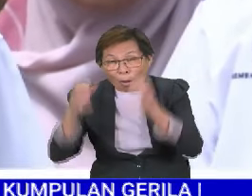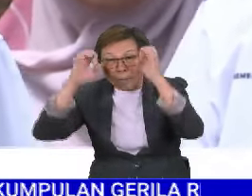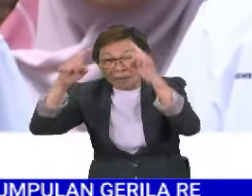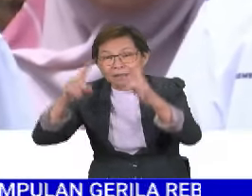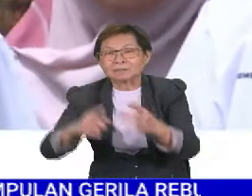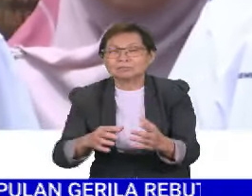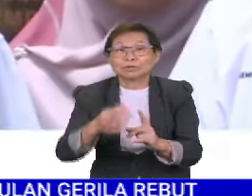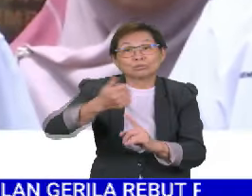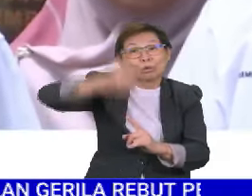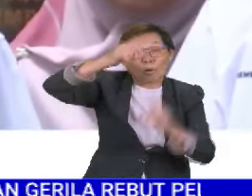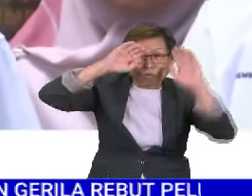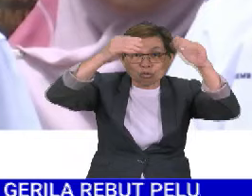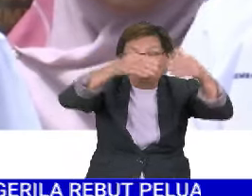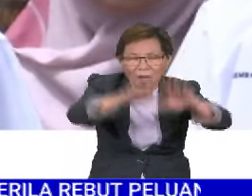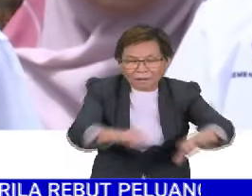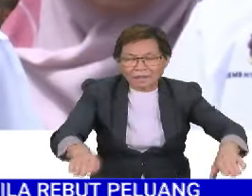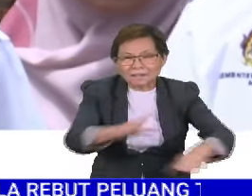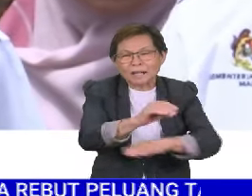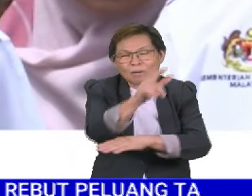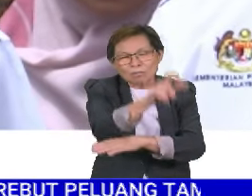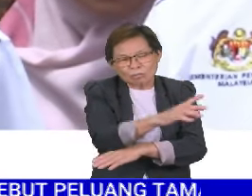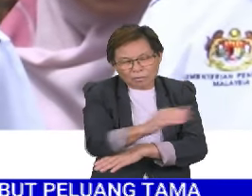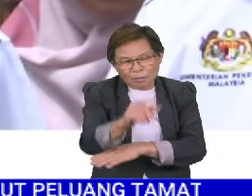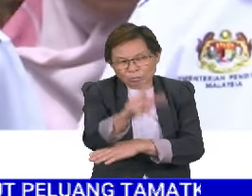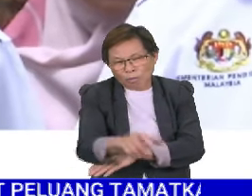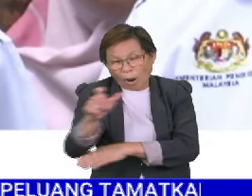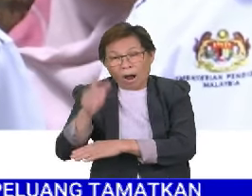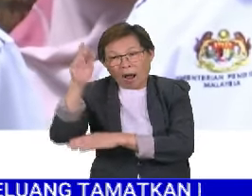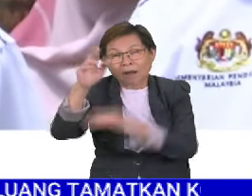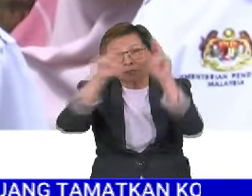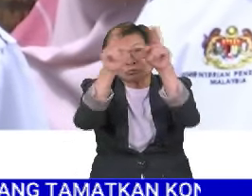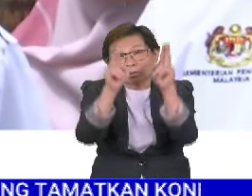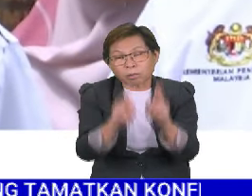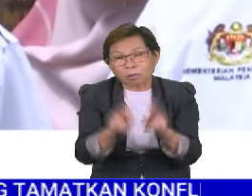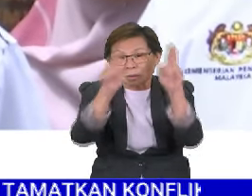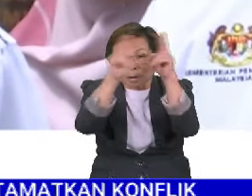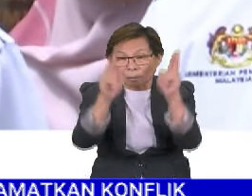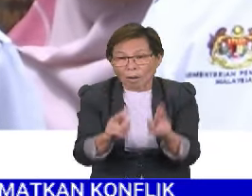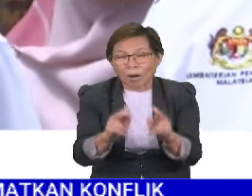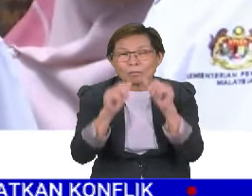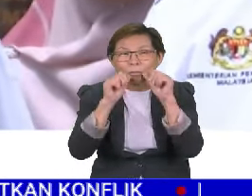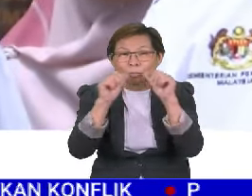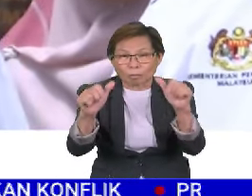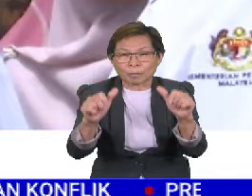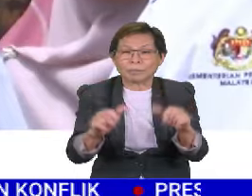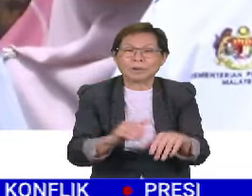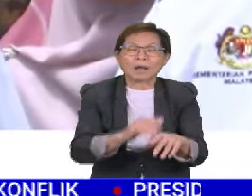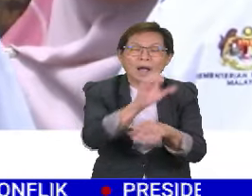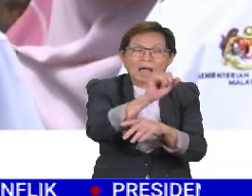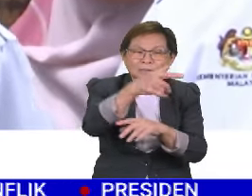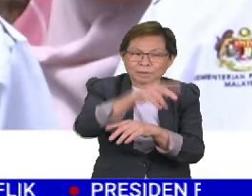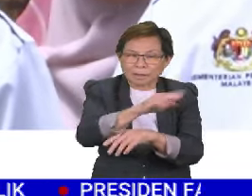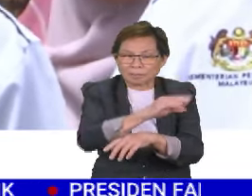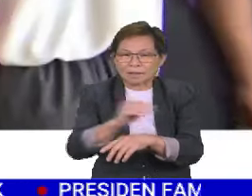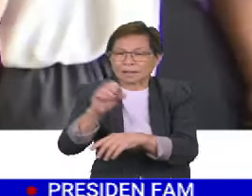kepada anak-anak ataupun calon-calon yang akan menduduki peperiksaan awam iaitu SPM dan